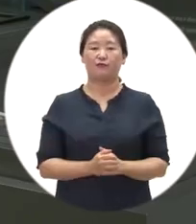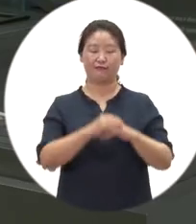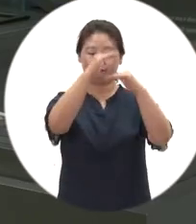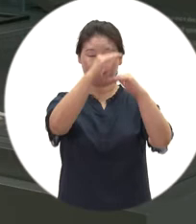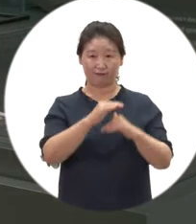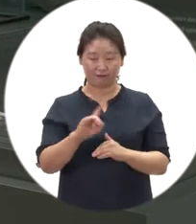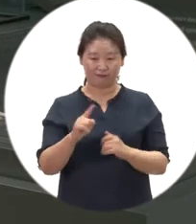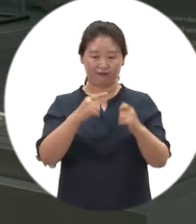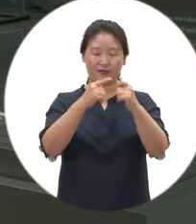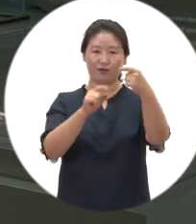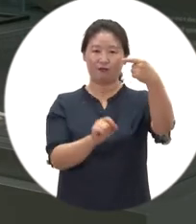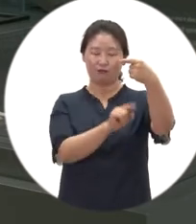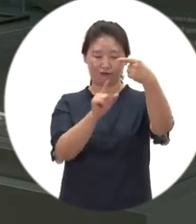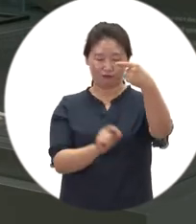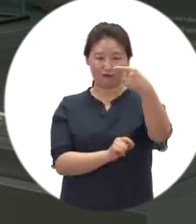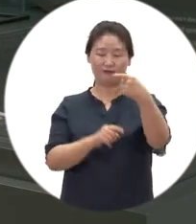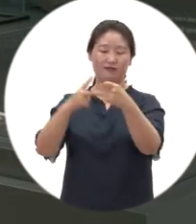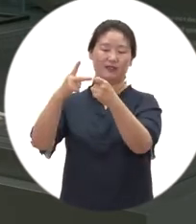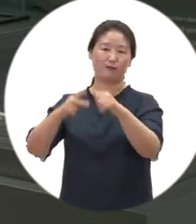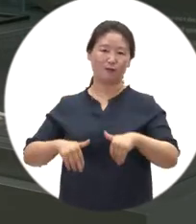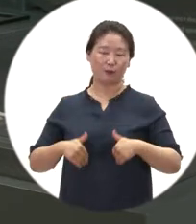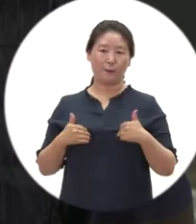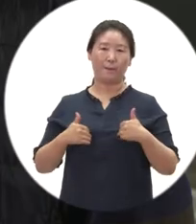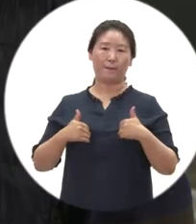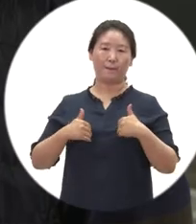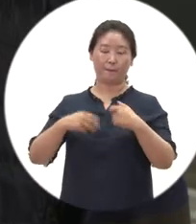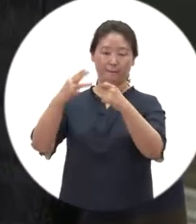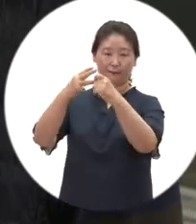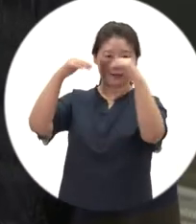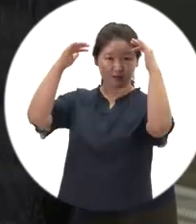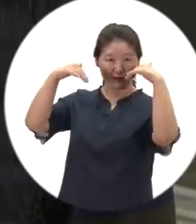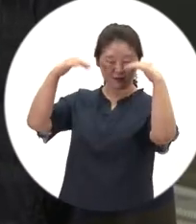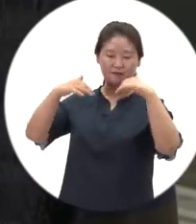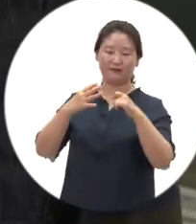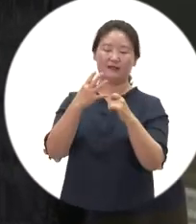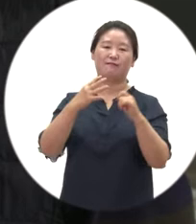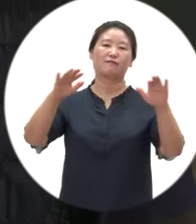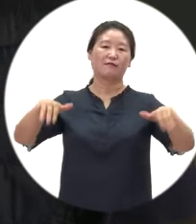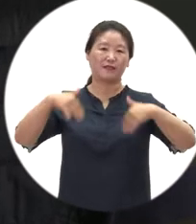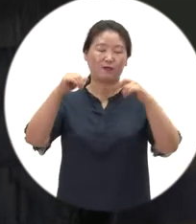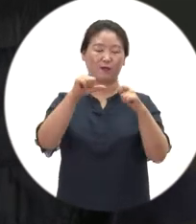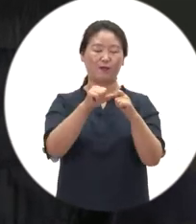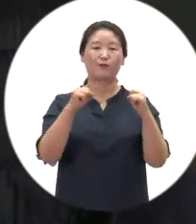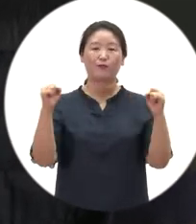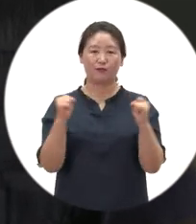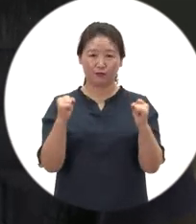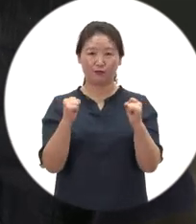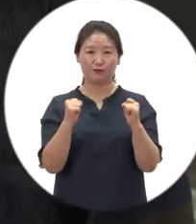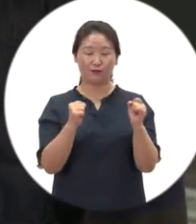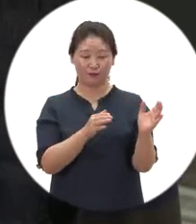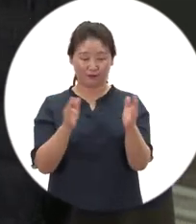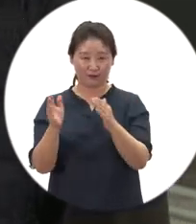한국인의 1년은 1부 정월, 2부 봄, 3부 여름, 4부 가을, 5부 겨울,